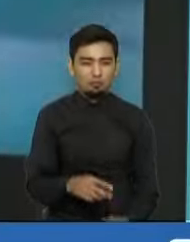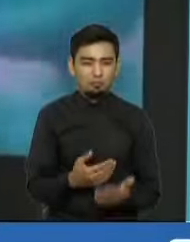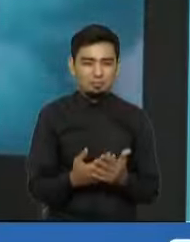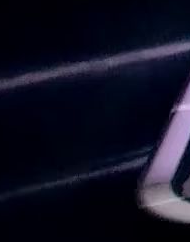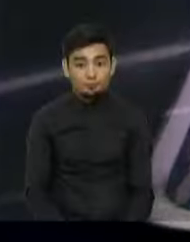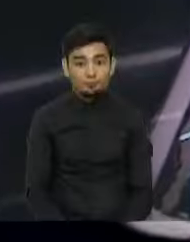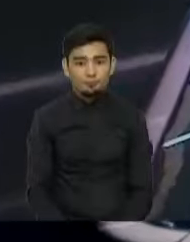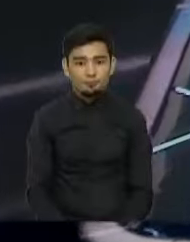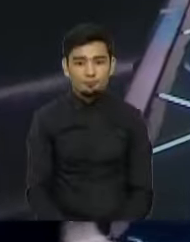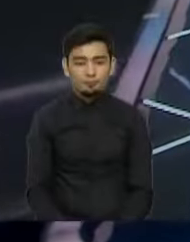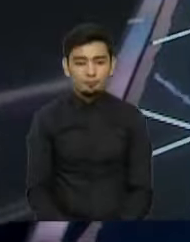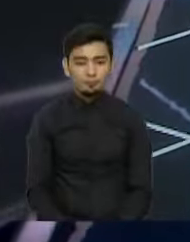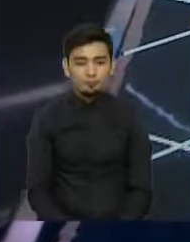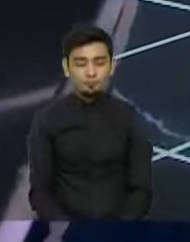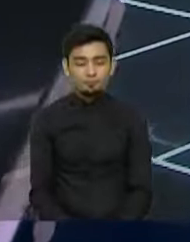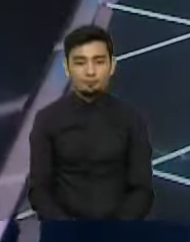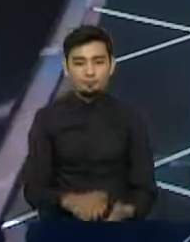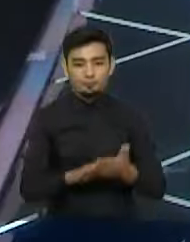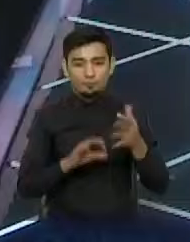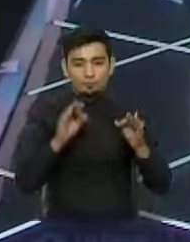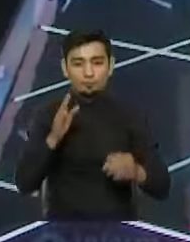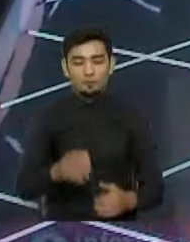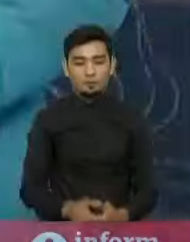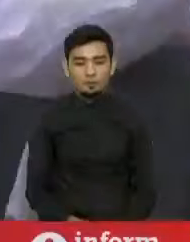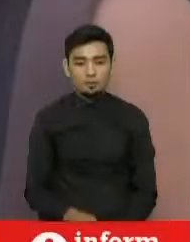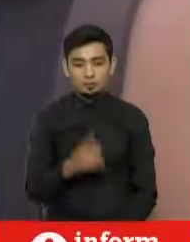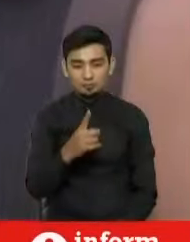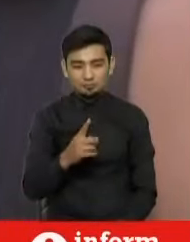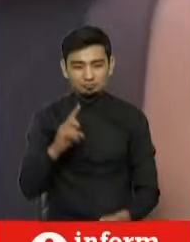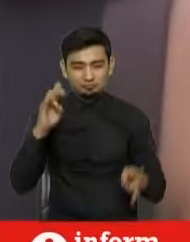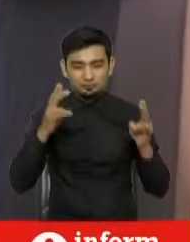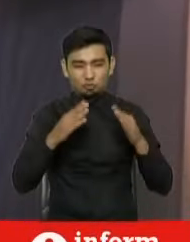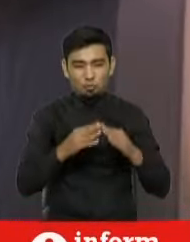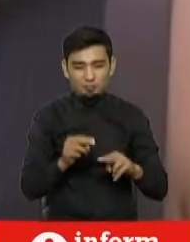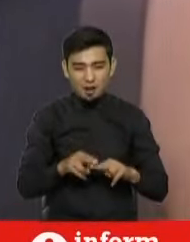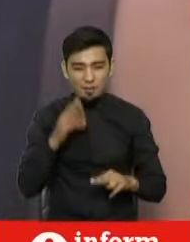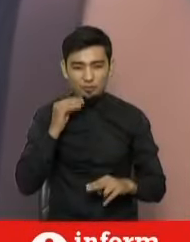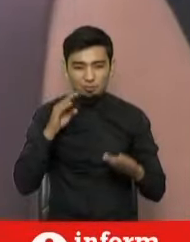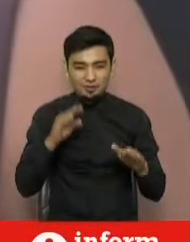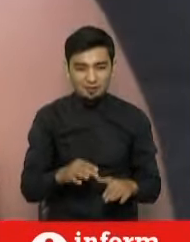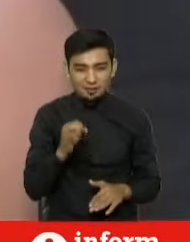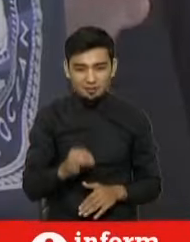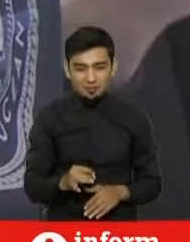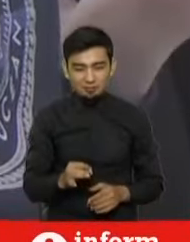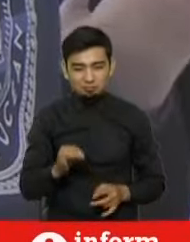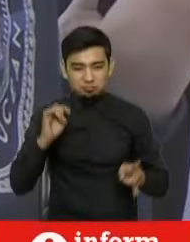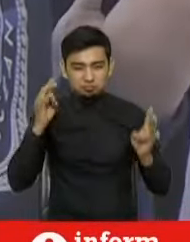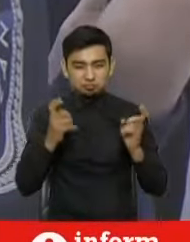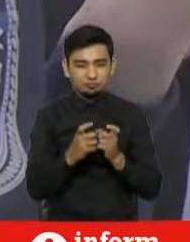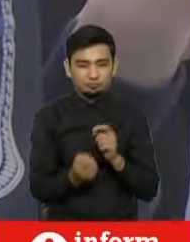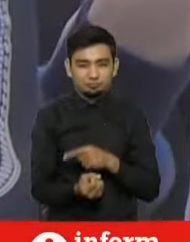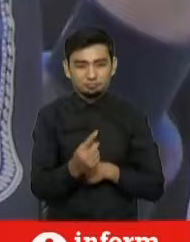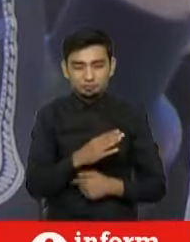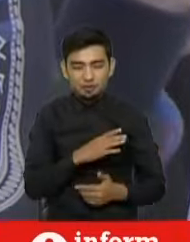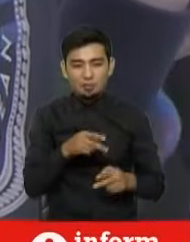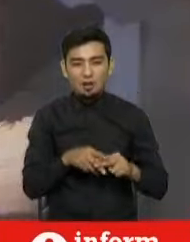тенге. Продолжаем эфир. В одном из элитных жилых комплексов Алматы разразился большой скандал. Часть